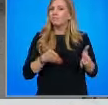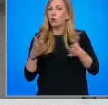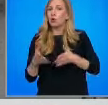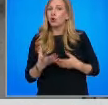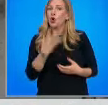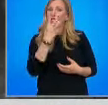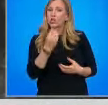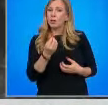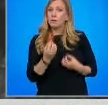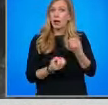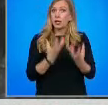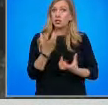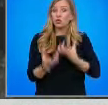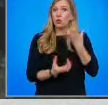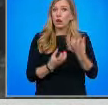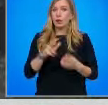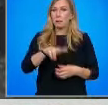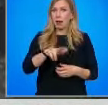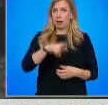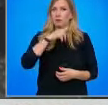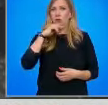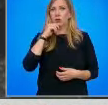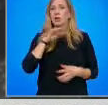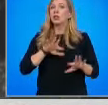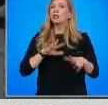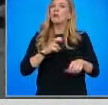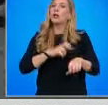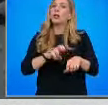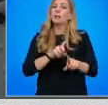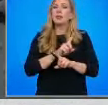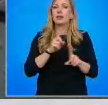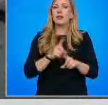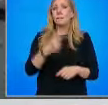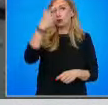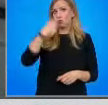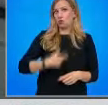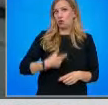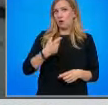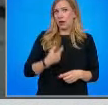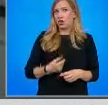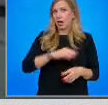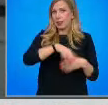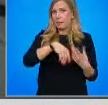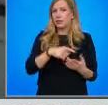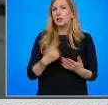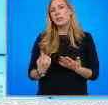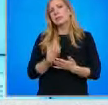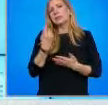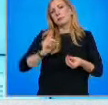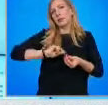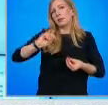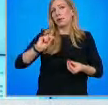младежа изгоря на полицейския паркинг в града. Според Демерджиев нямало човешка намеса, а било само запалване от технически